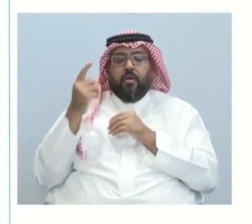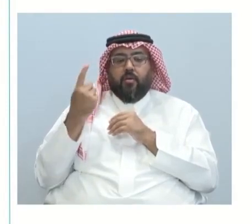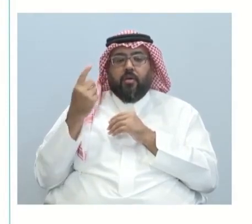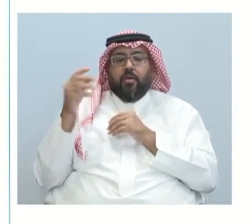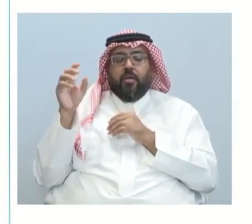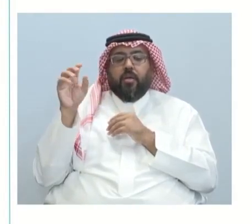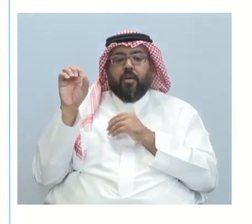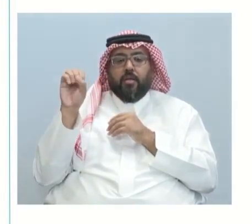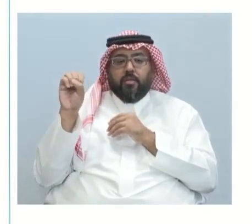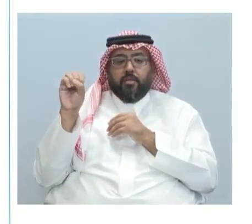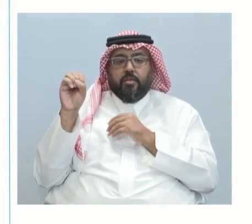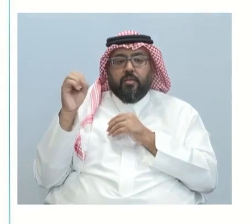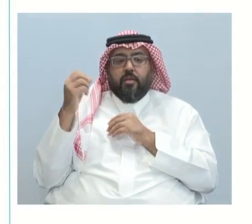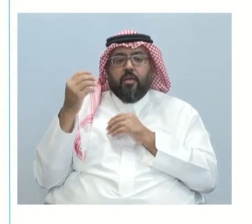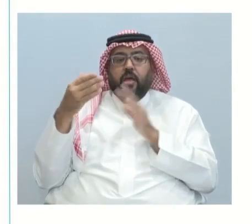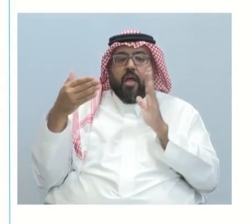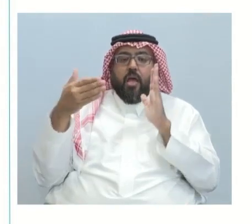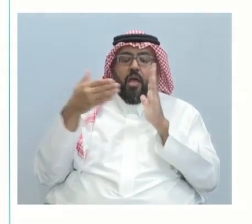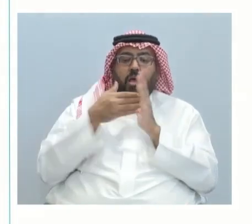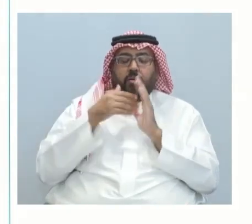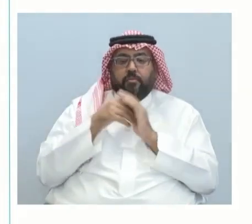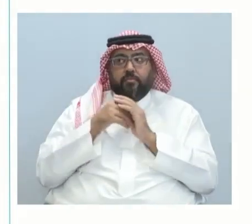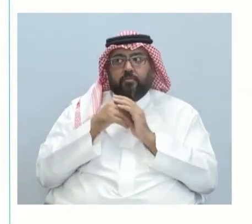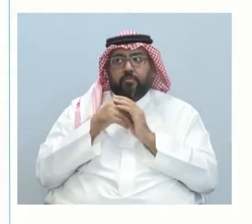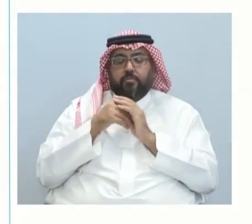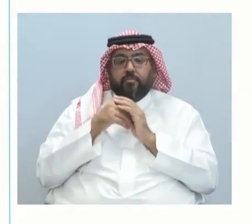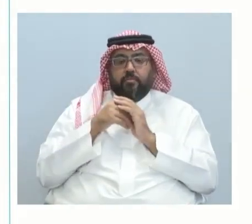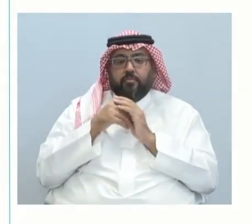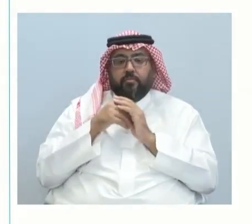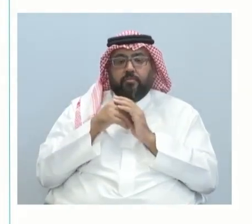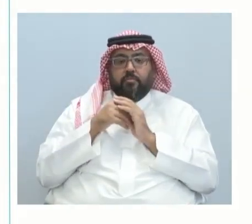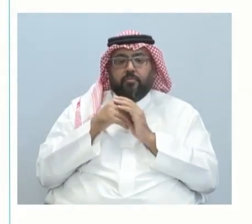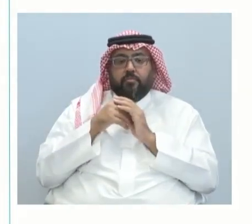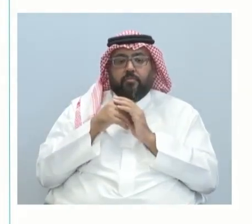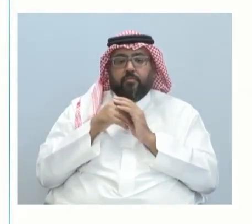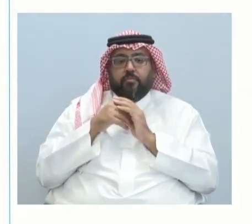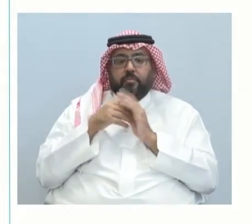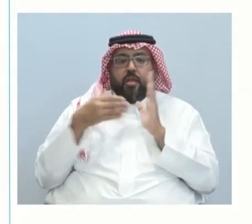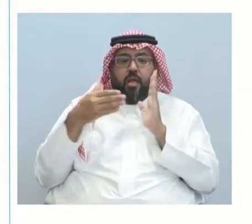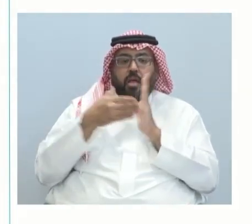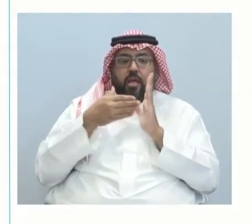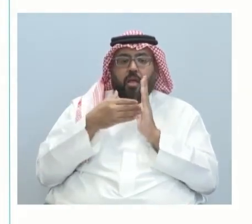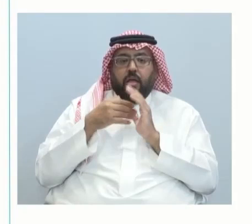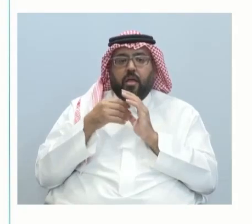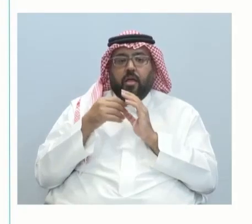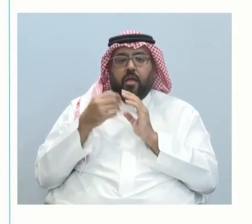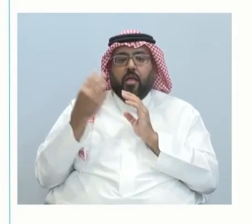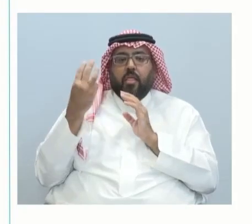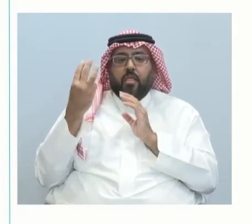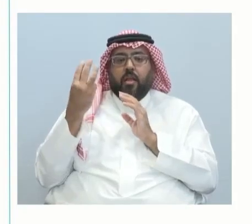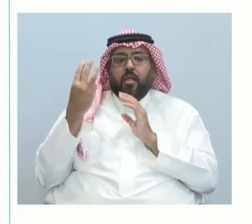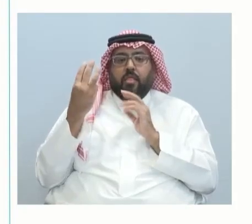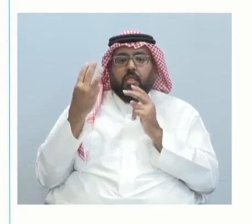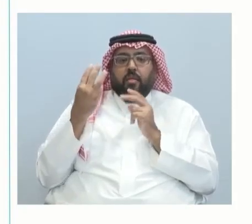لاحظ ان النيتروجين اخر المستوى الاخير هنا نتكلم عن المستوى الاخير عندي هذا هو المستوى الاخير الذي يحتوي ثلاثه